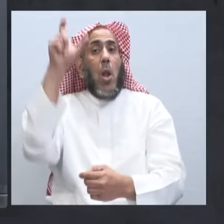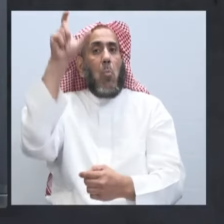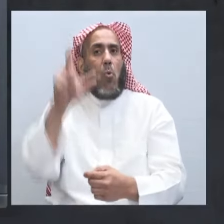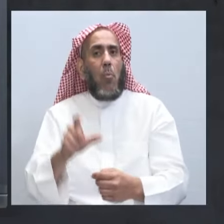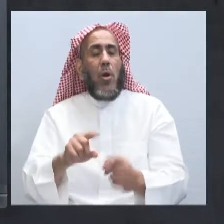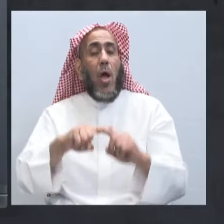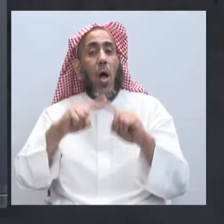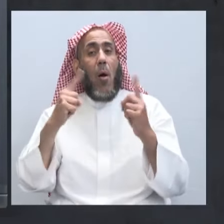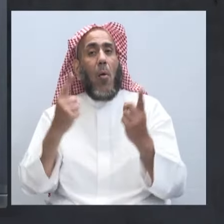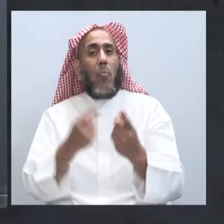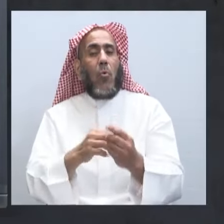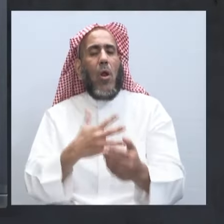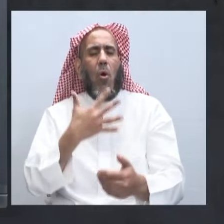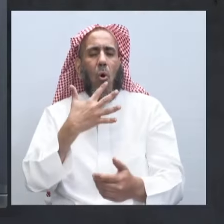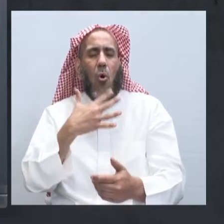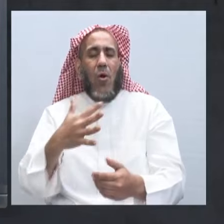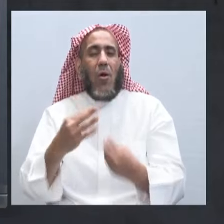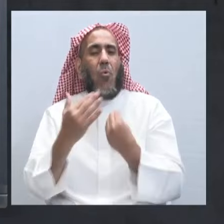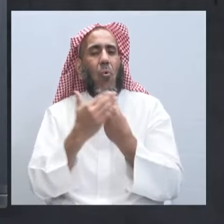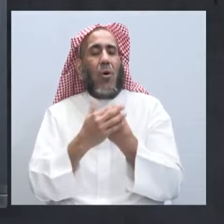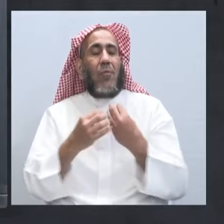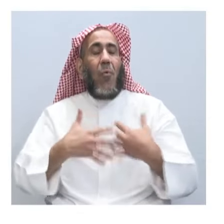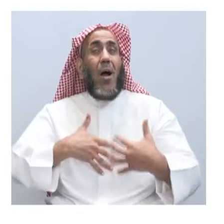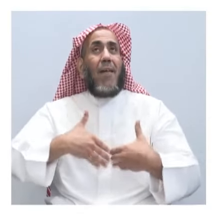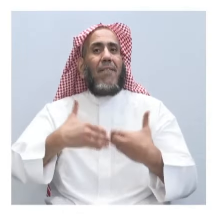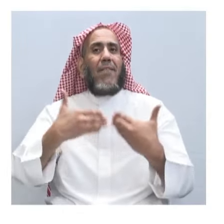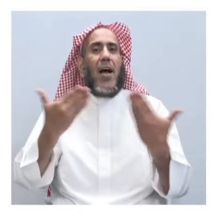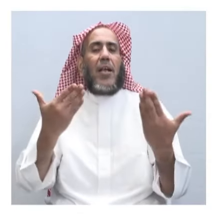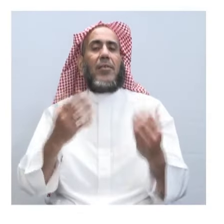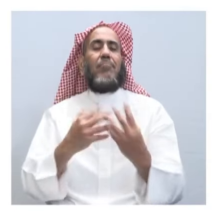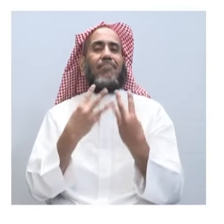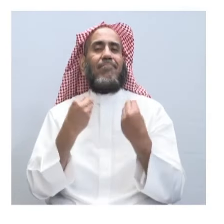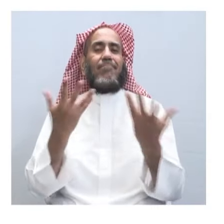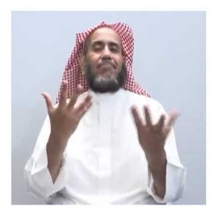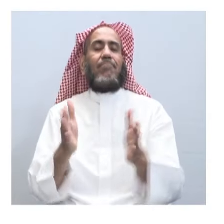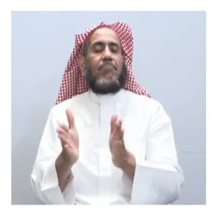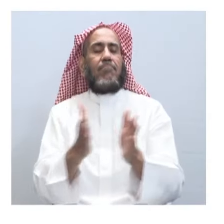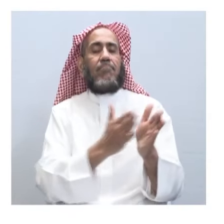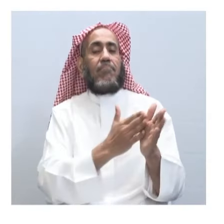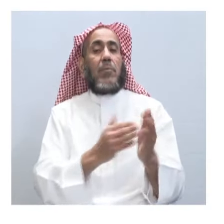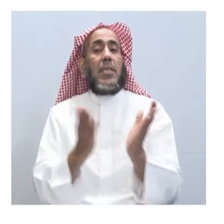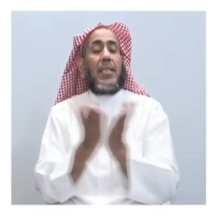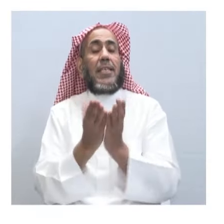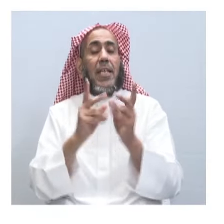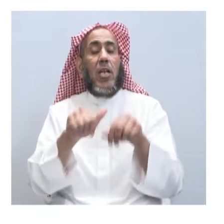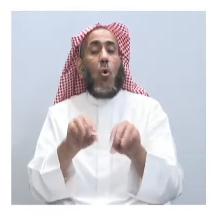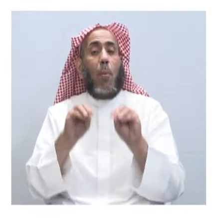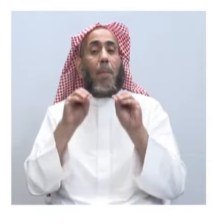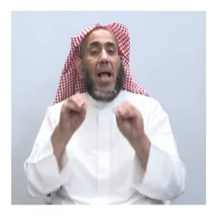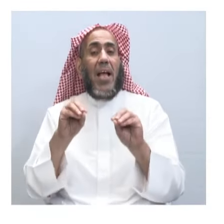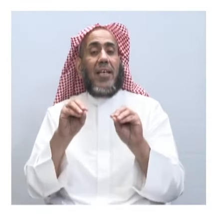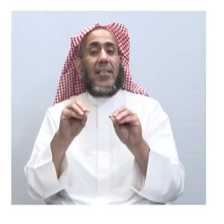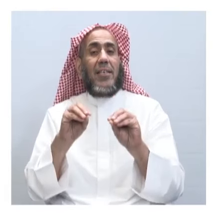امره الى يسر ولطف وفعل حسن درسنا اليوم باذن الله عن